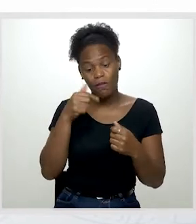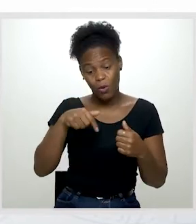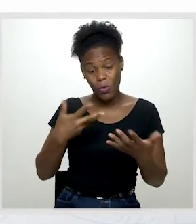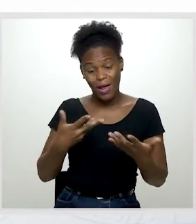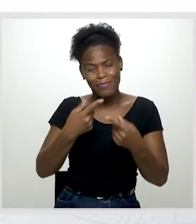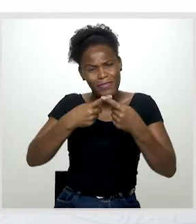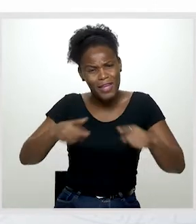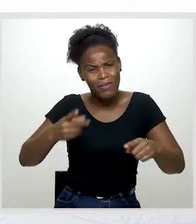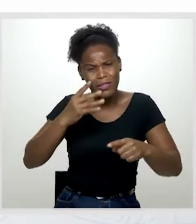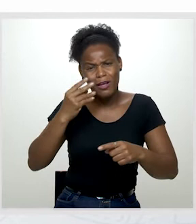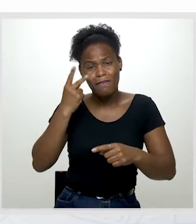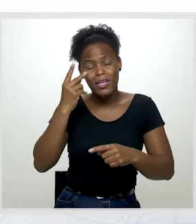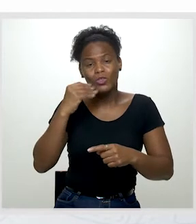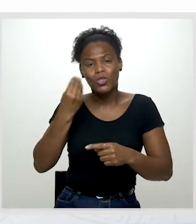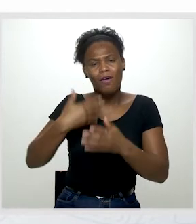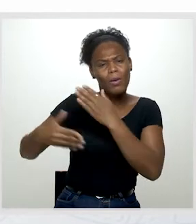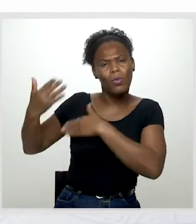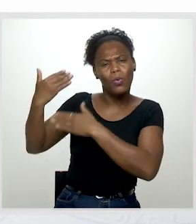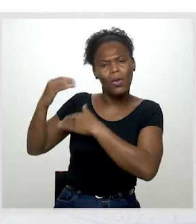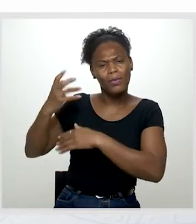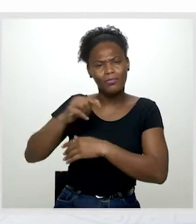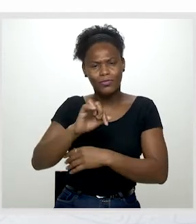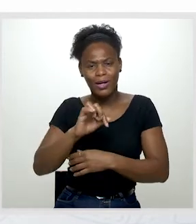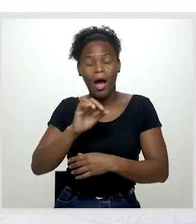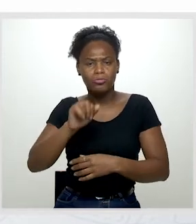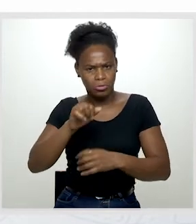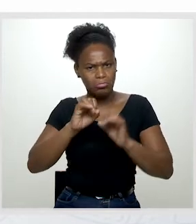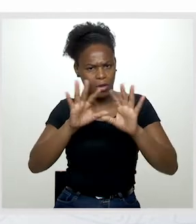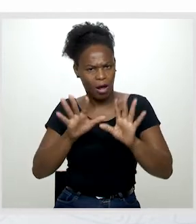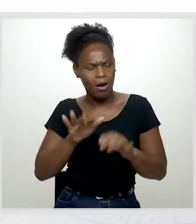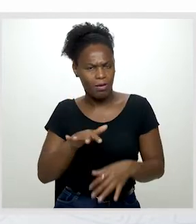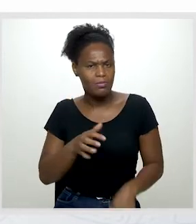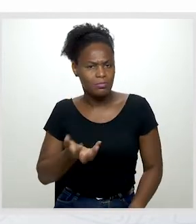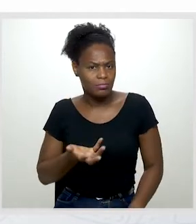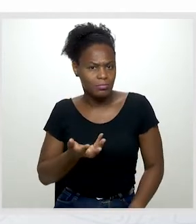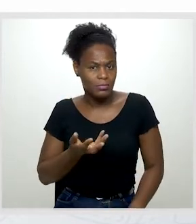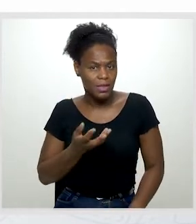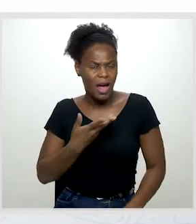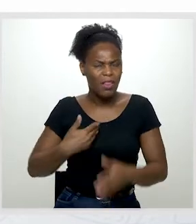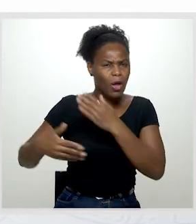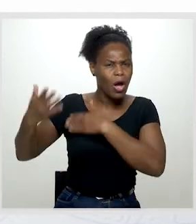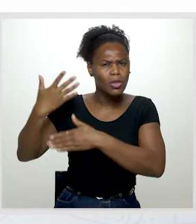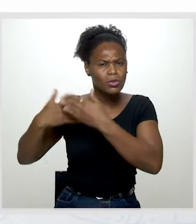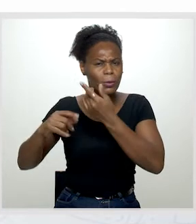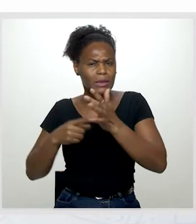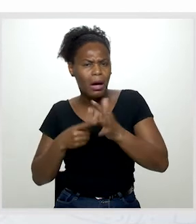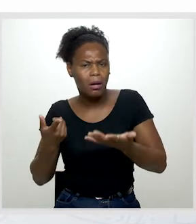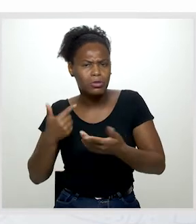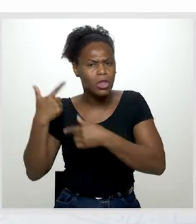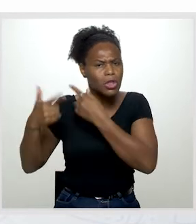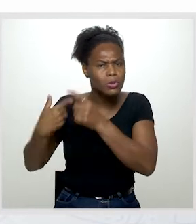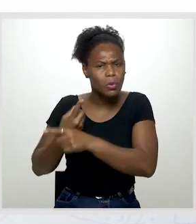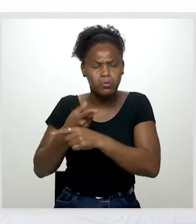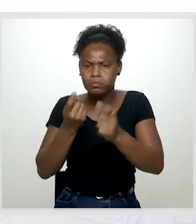d'aujourd'hui est très différente de la vie des jeunes à votre époque? Bien sûr, c'est évident. Les traditions, par exemple, elles ont